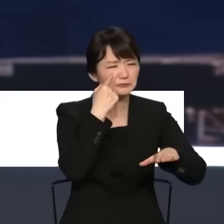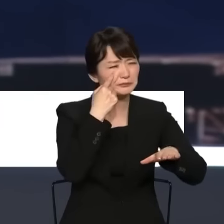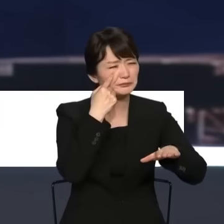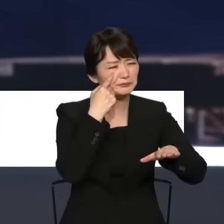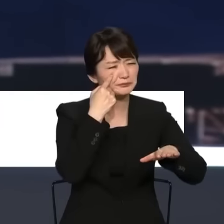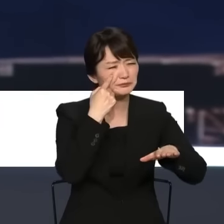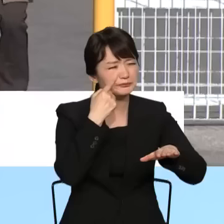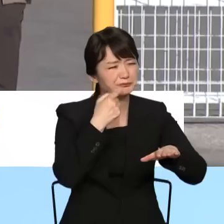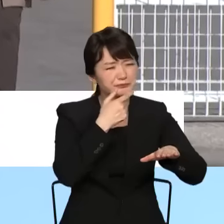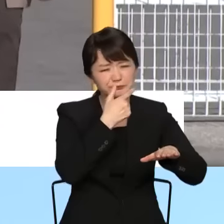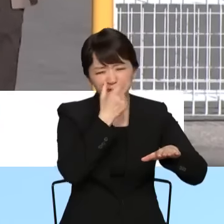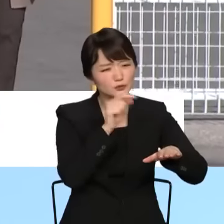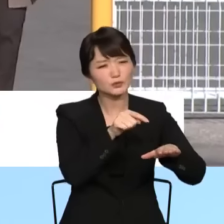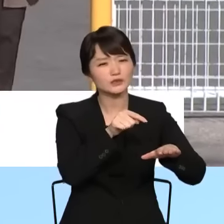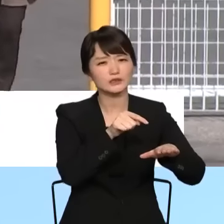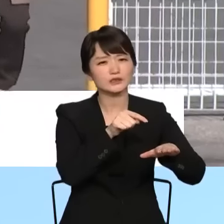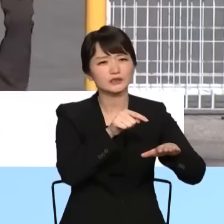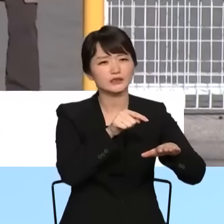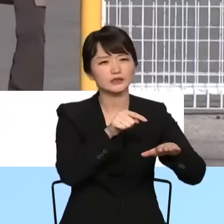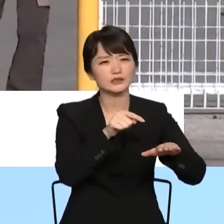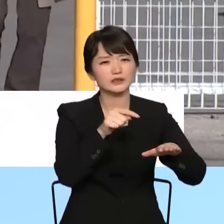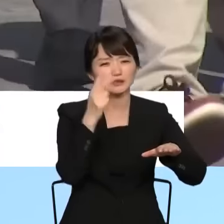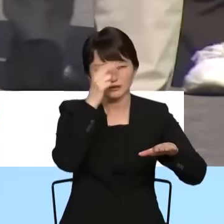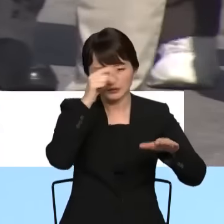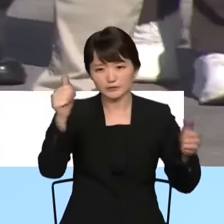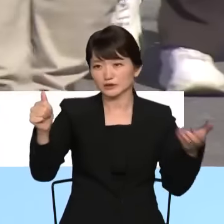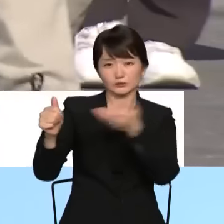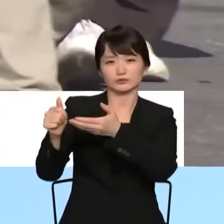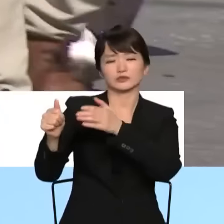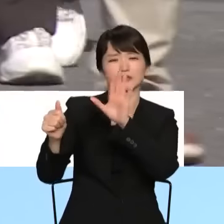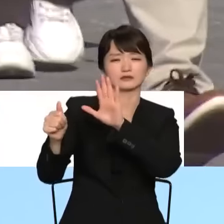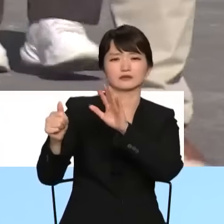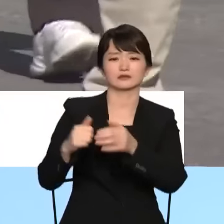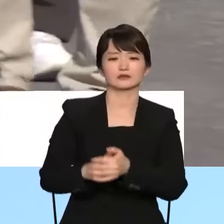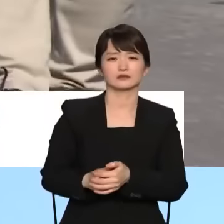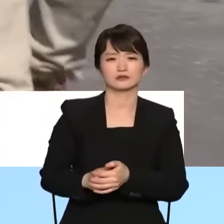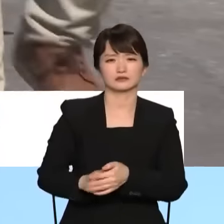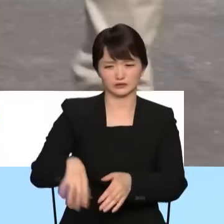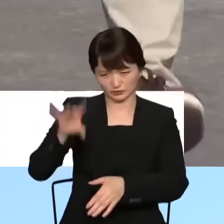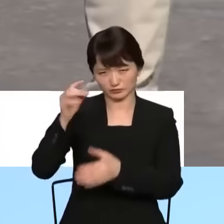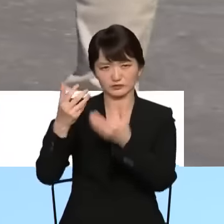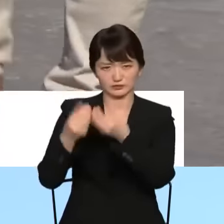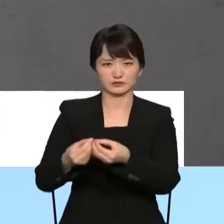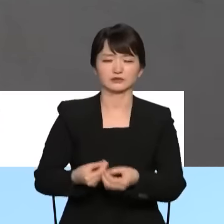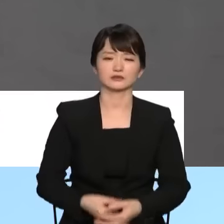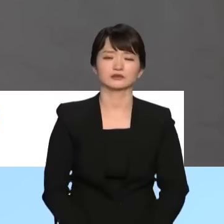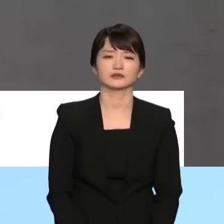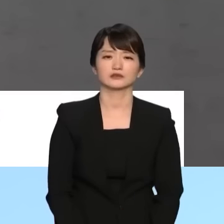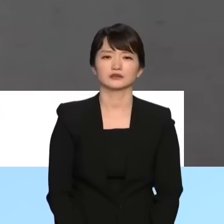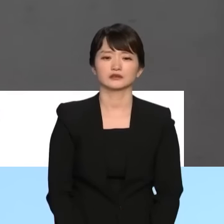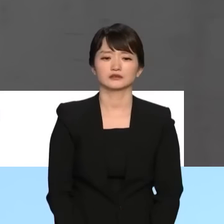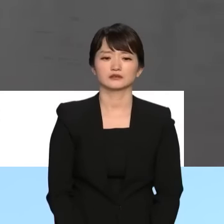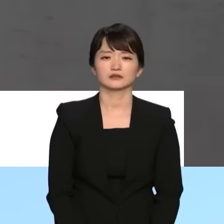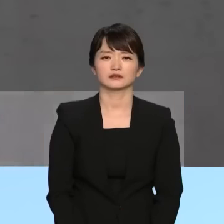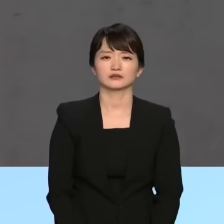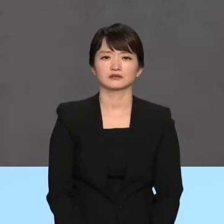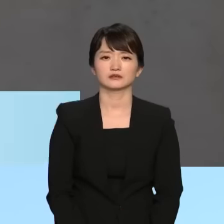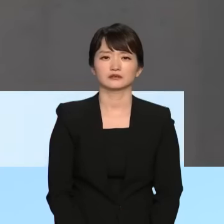않다고 판단해서 불송치 결정을 라는 이례적인 사례였고네 그렇다라고